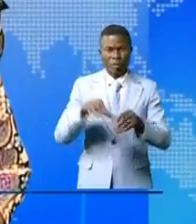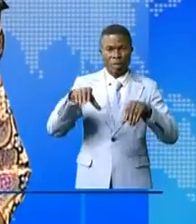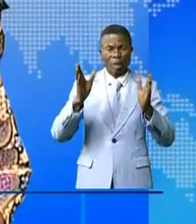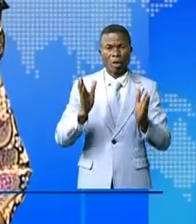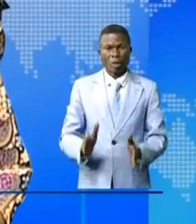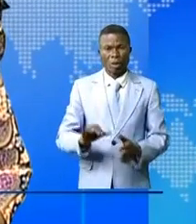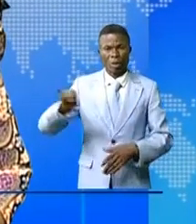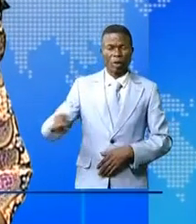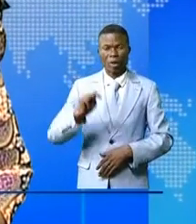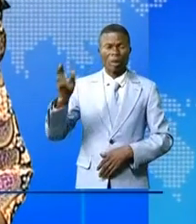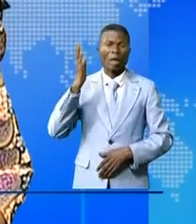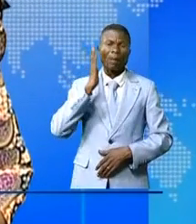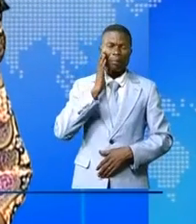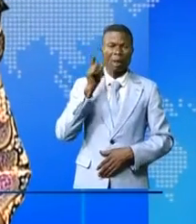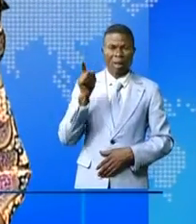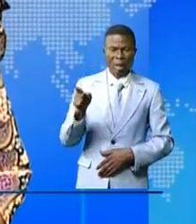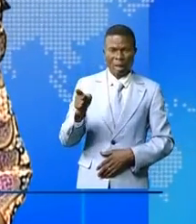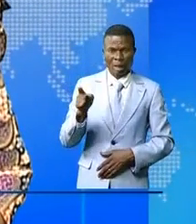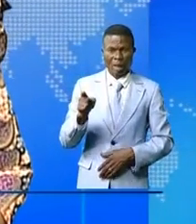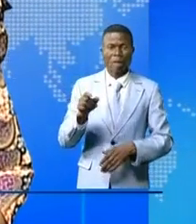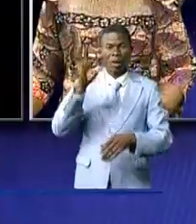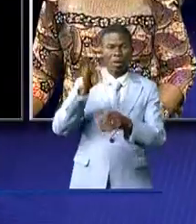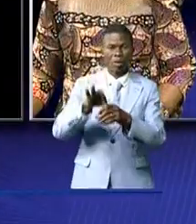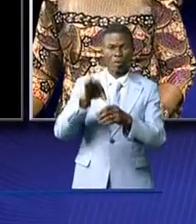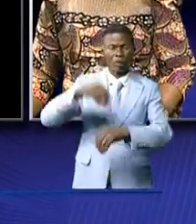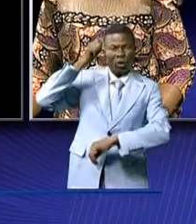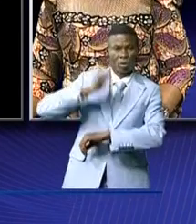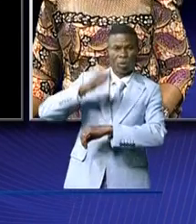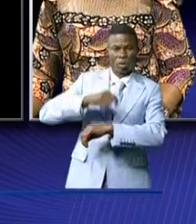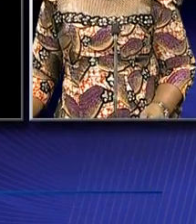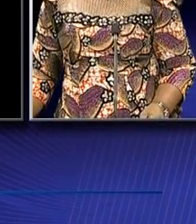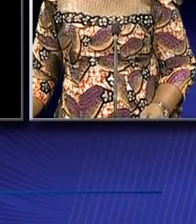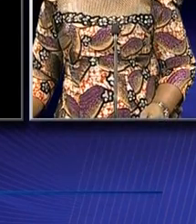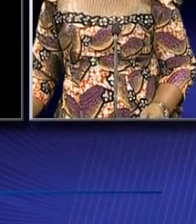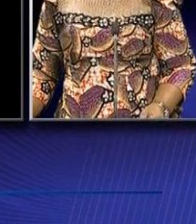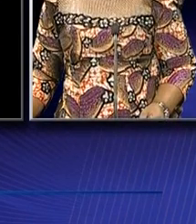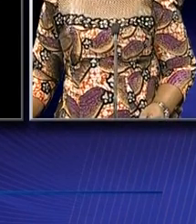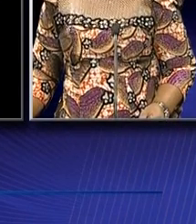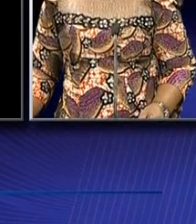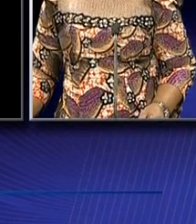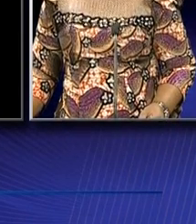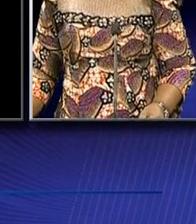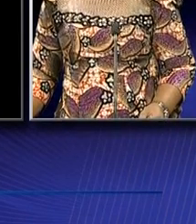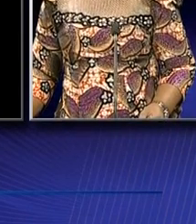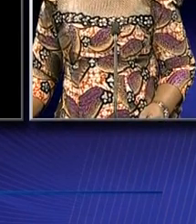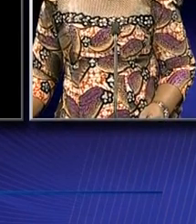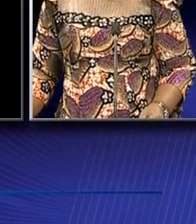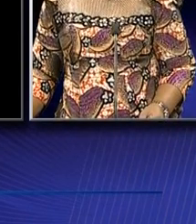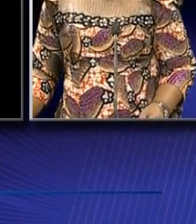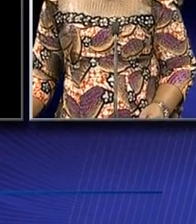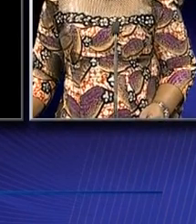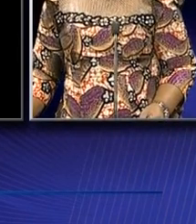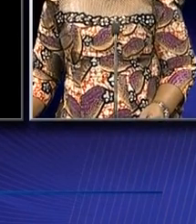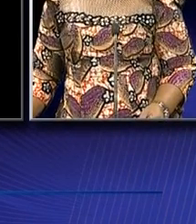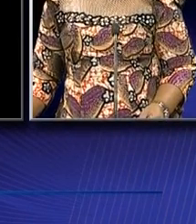Congolais Jean-Marie Kambouma est élu juge à la Cour commune et d'arbitrage de l'OADA, une satisfaction